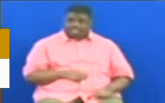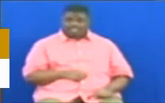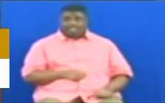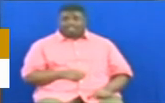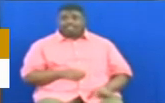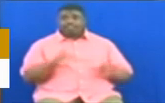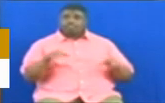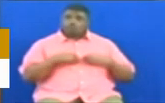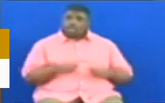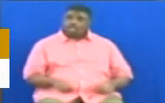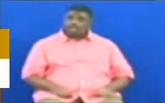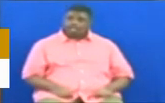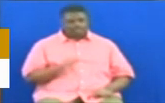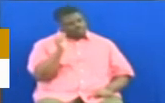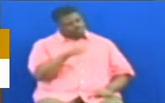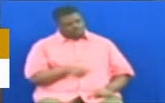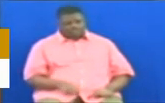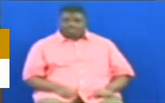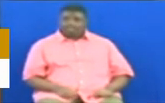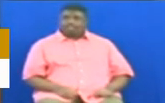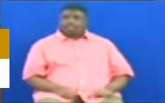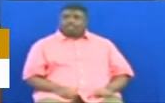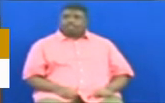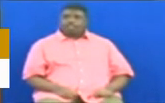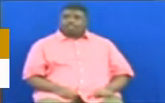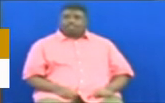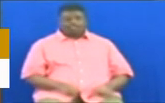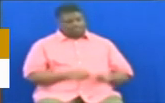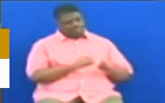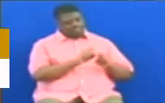Kifungu cha saba kinafikia. Kifungu cha nane kina marekebisho ya serikali.